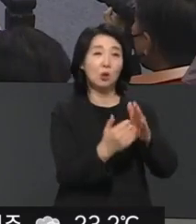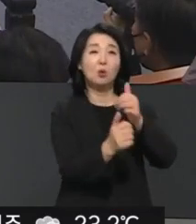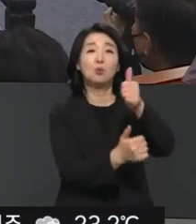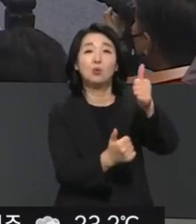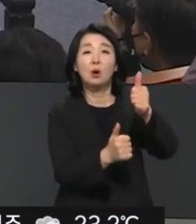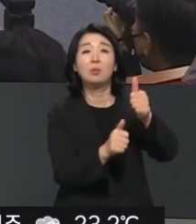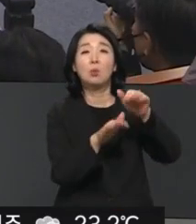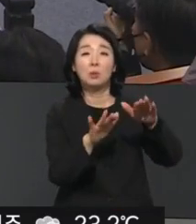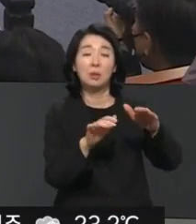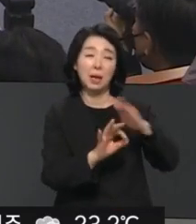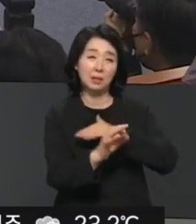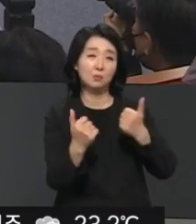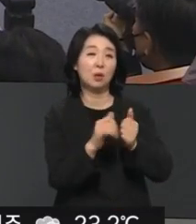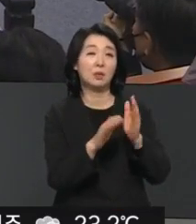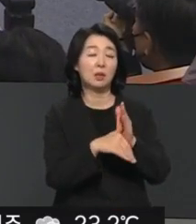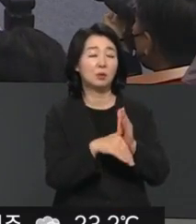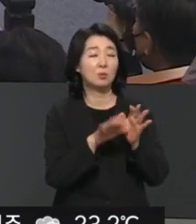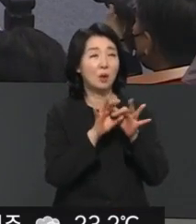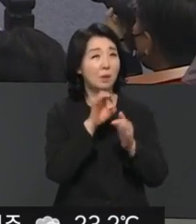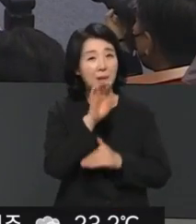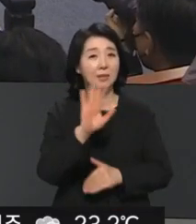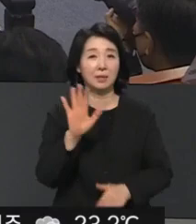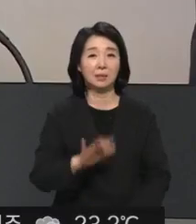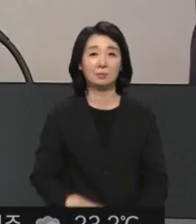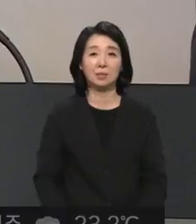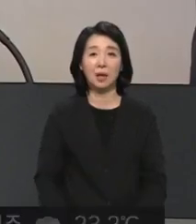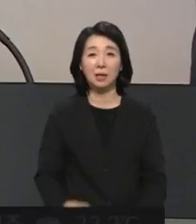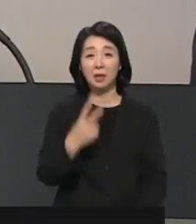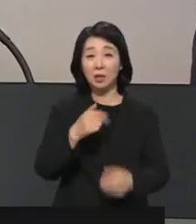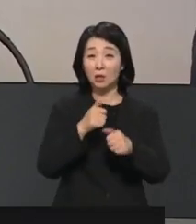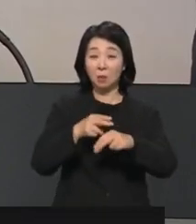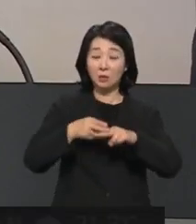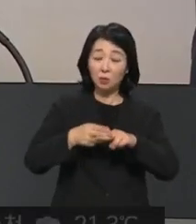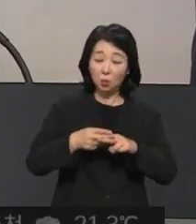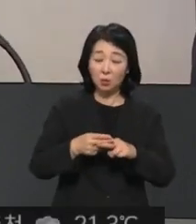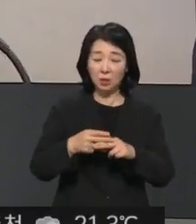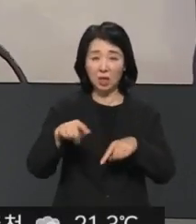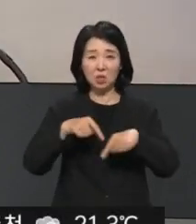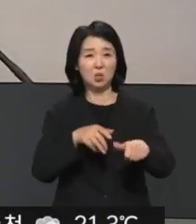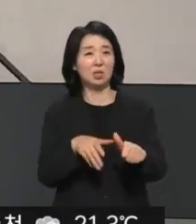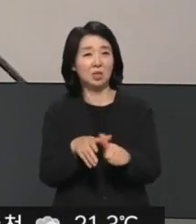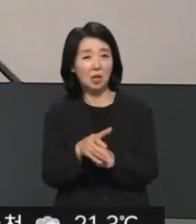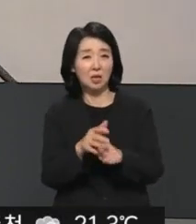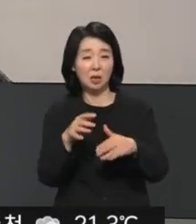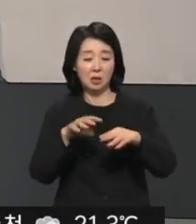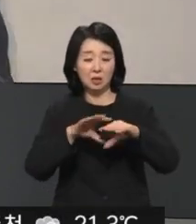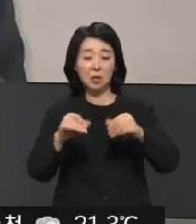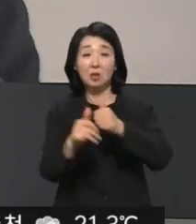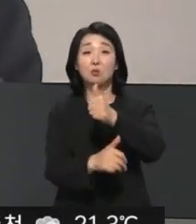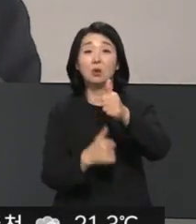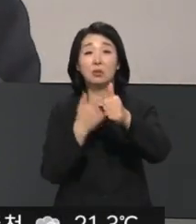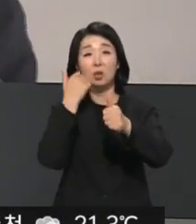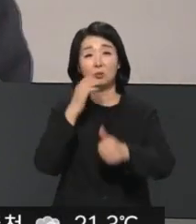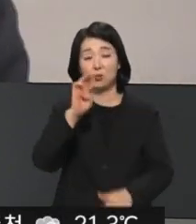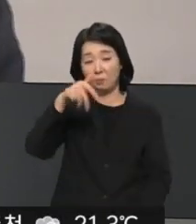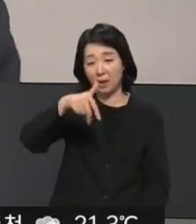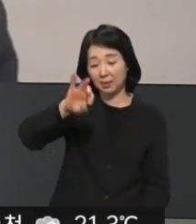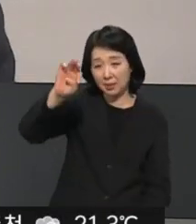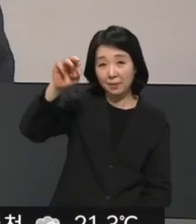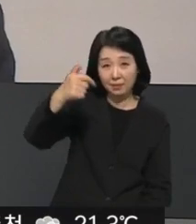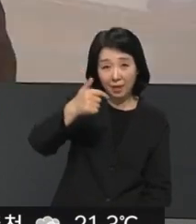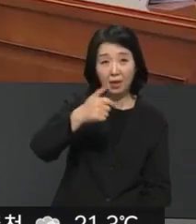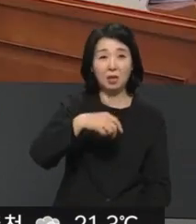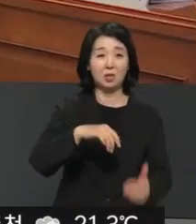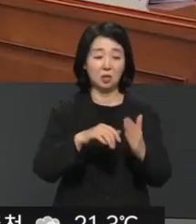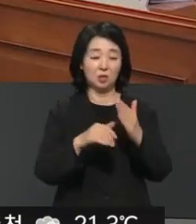오늘 아침 회의에서 관련 발언은 하지 않았습니다. 검찰 독재 정치탄압 대책위원장을 맡고 있는 박찬대 최고위원만